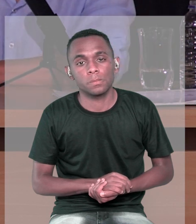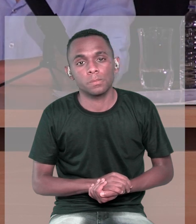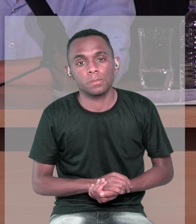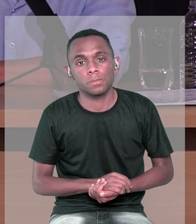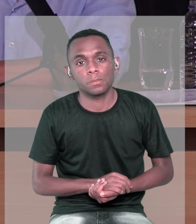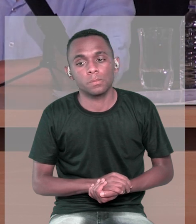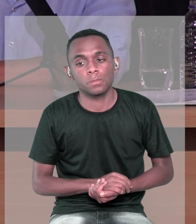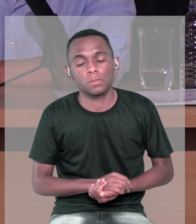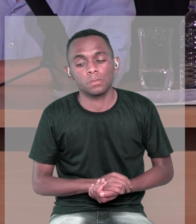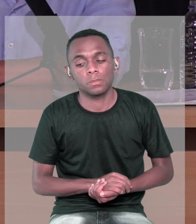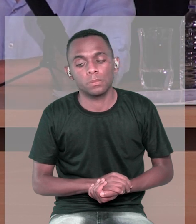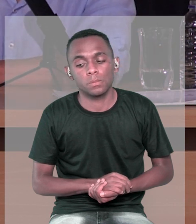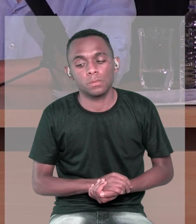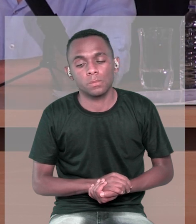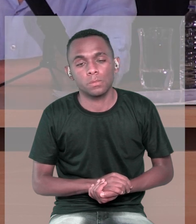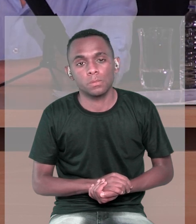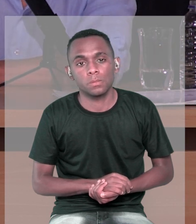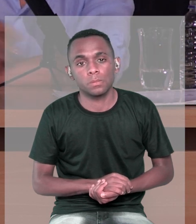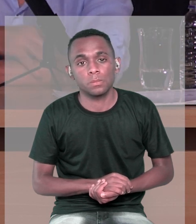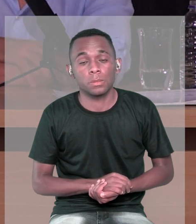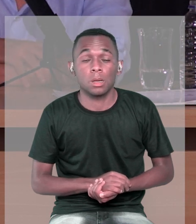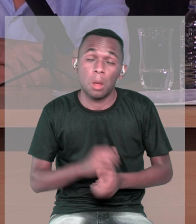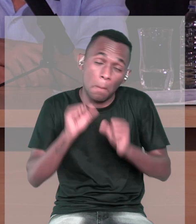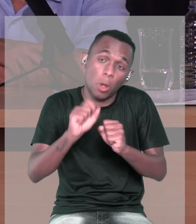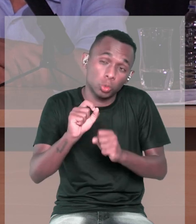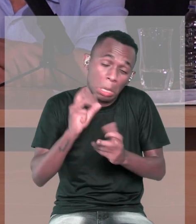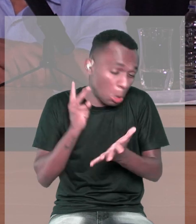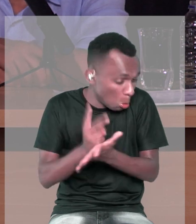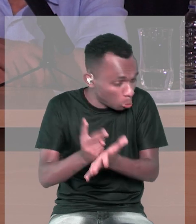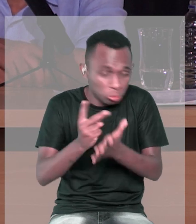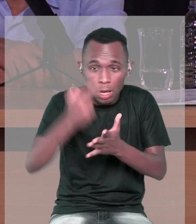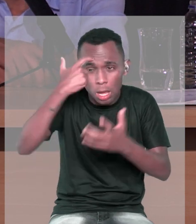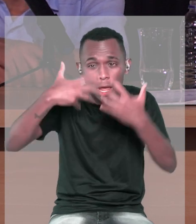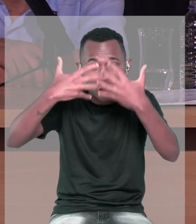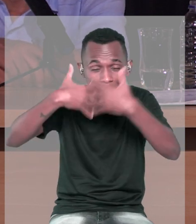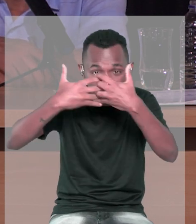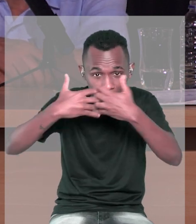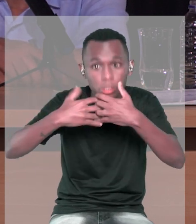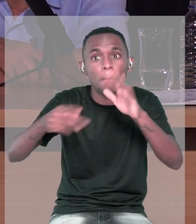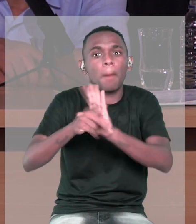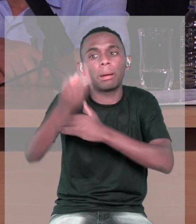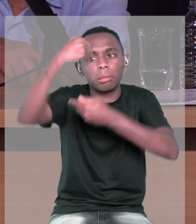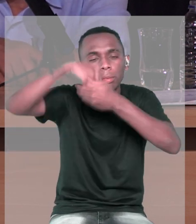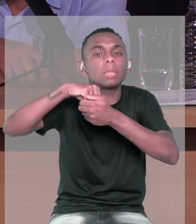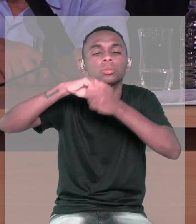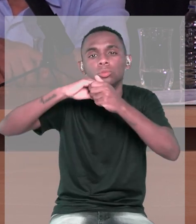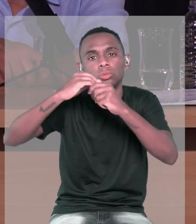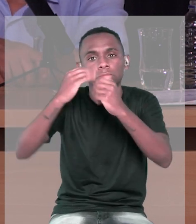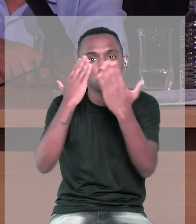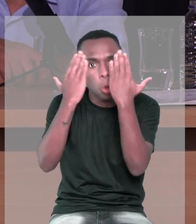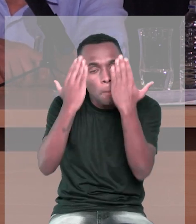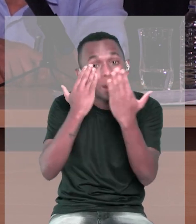au traumatisme, c'est pareil. A gente pode prolongar a reflexão aqui falando que a nível do psiquismo, a relação